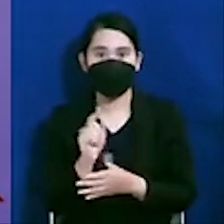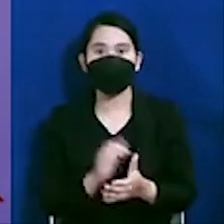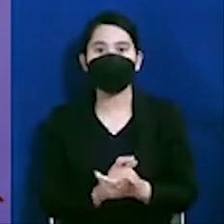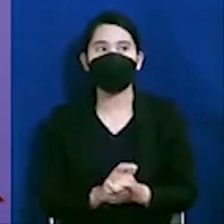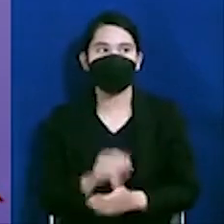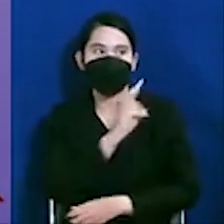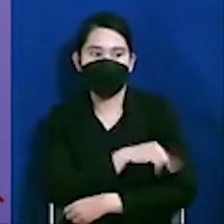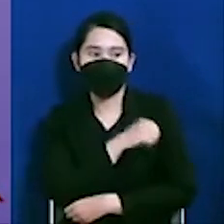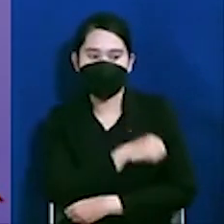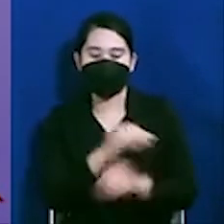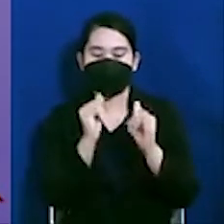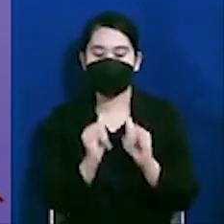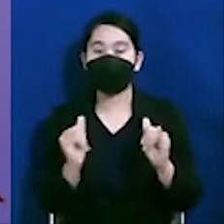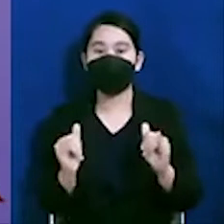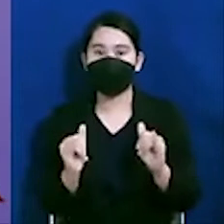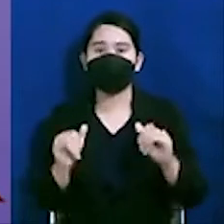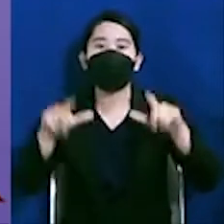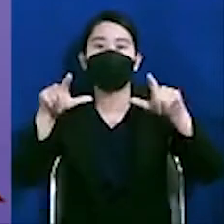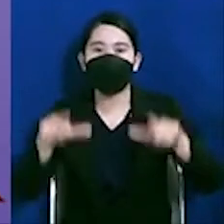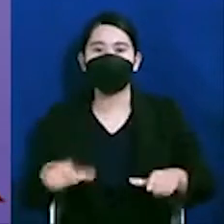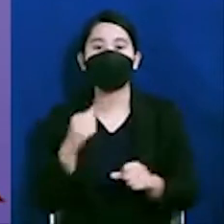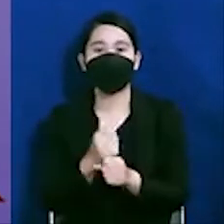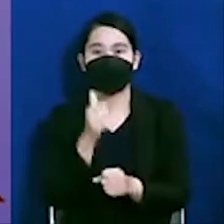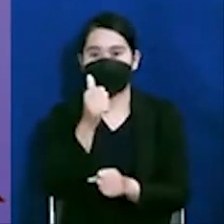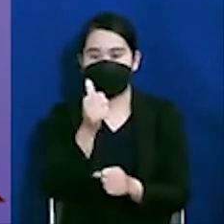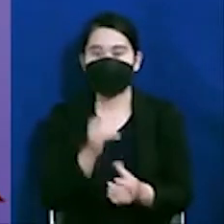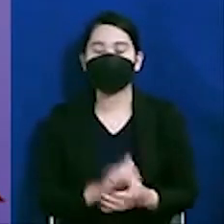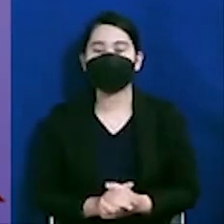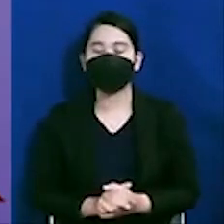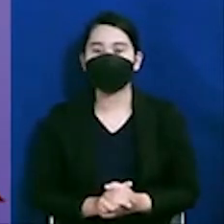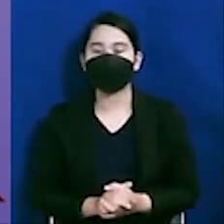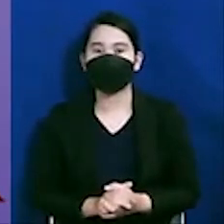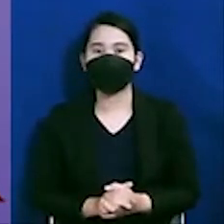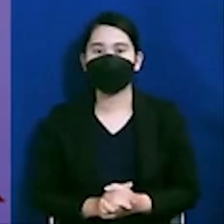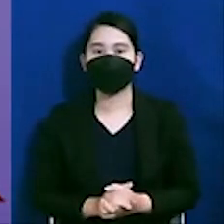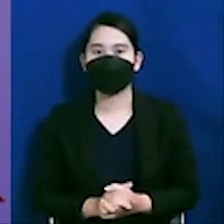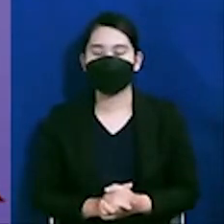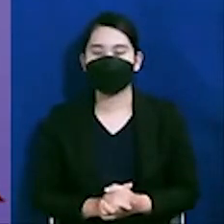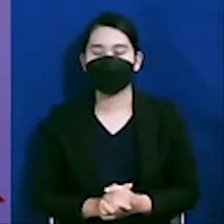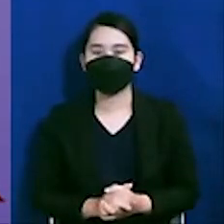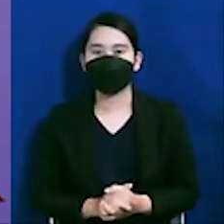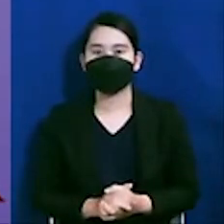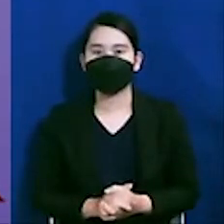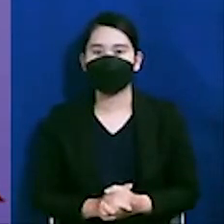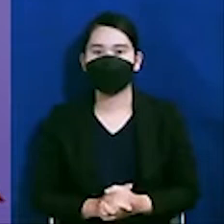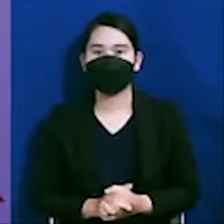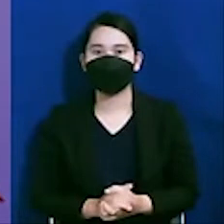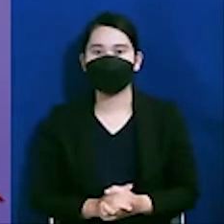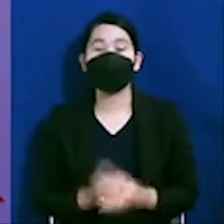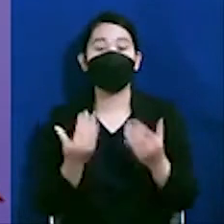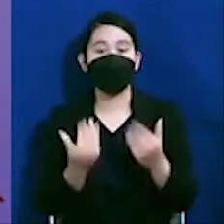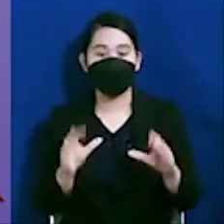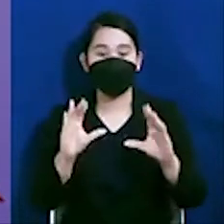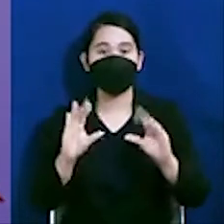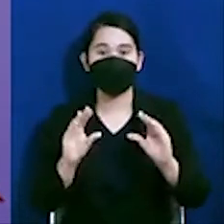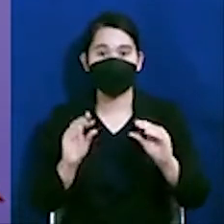และลดความตื่นอ่าของภาคประชาชนนะครับรวมทั้งนะครับเราได้มีการประชุม